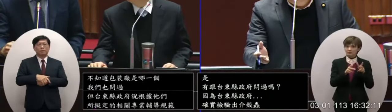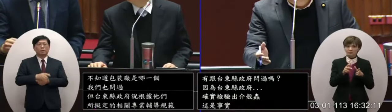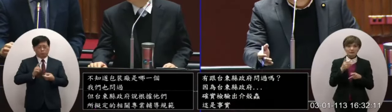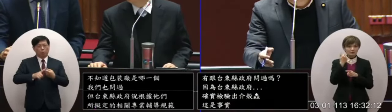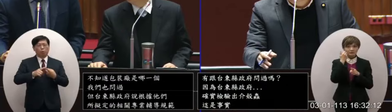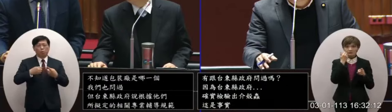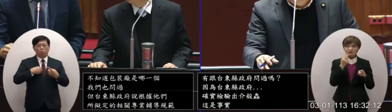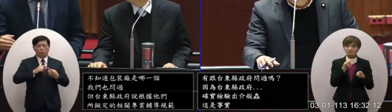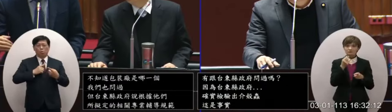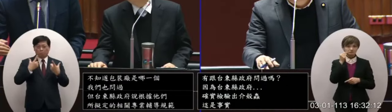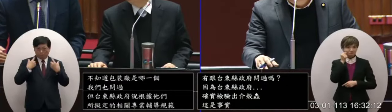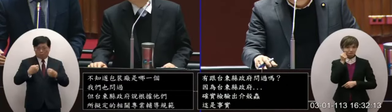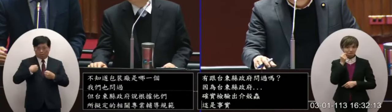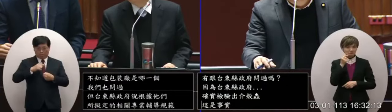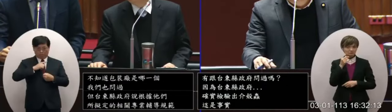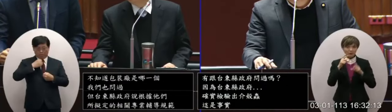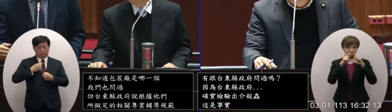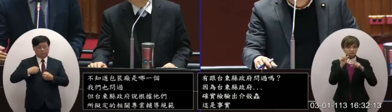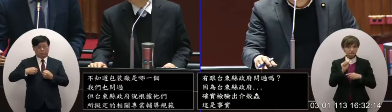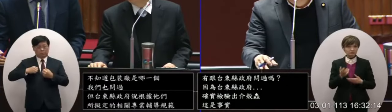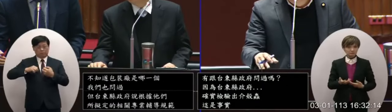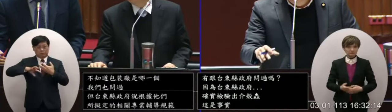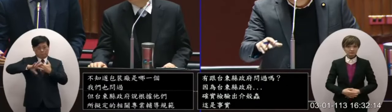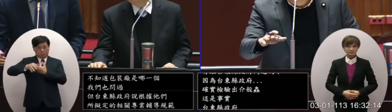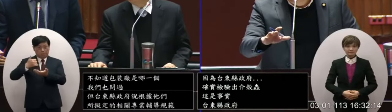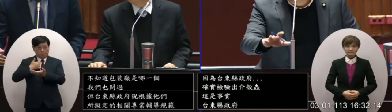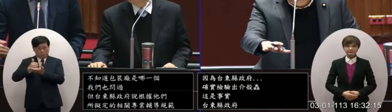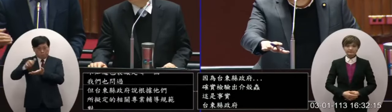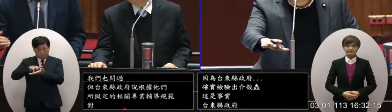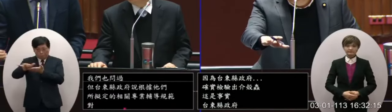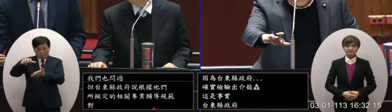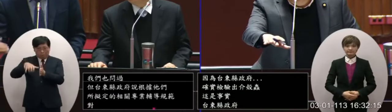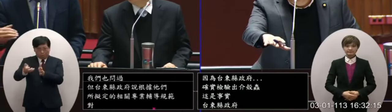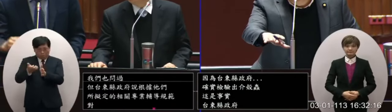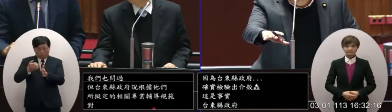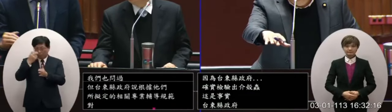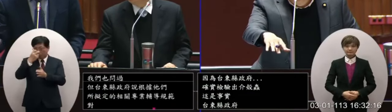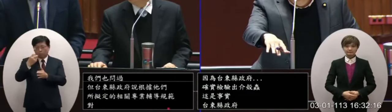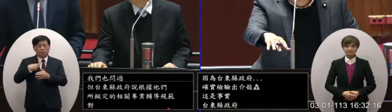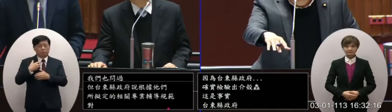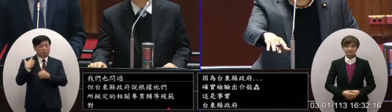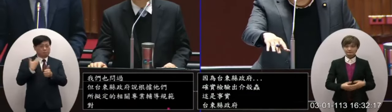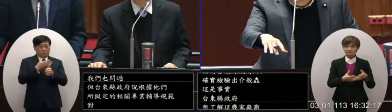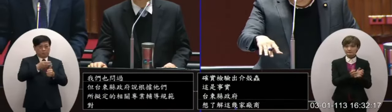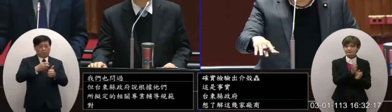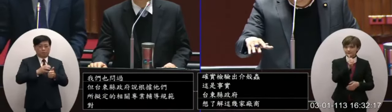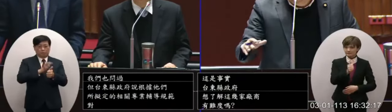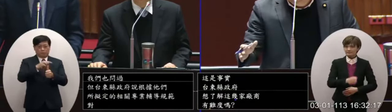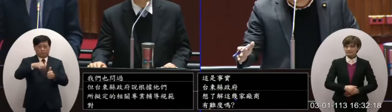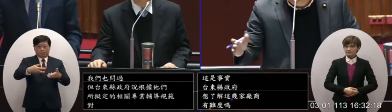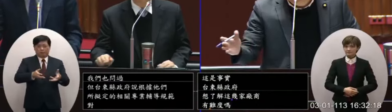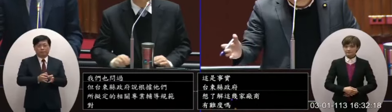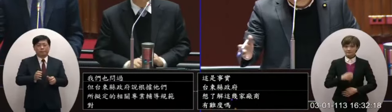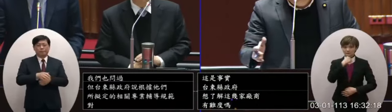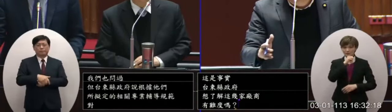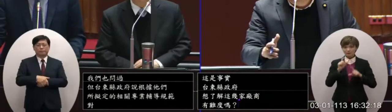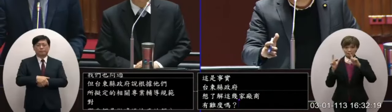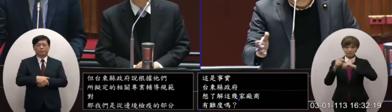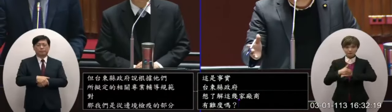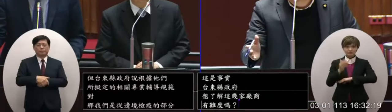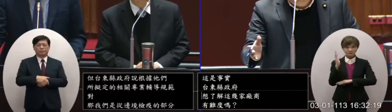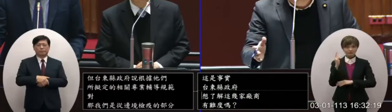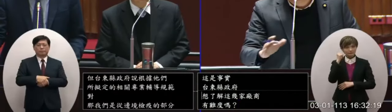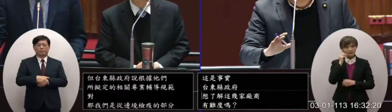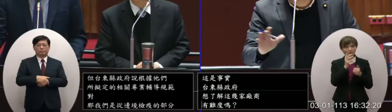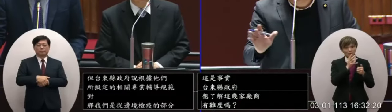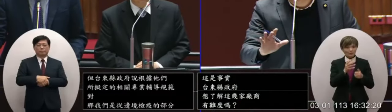对啊，所以我们是从我们的边境的检疫的部分，然后通过我们的辅导团队。 部长，台东县政府只是想要知道哪几